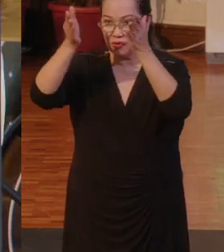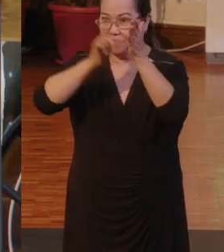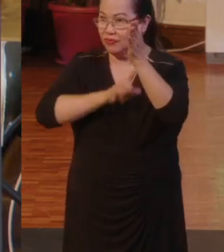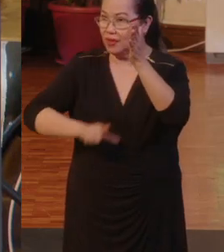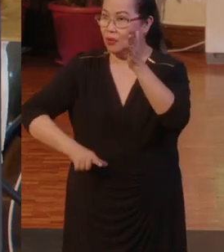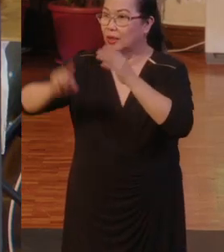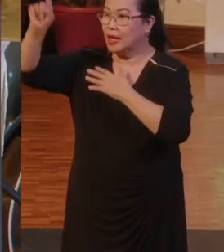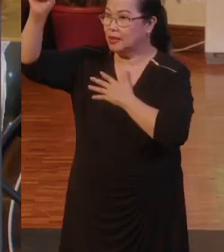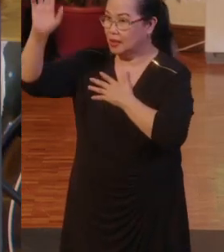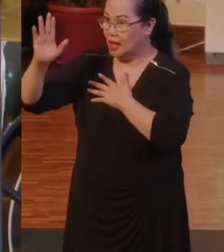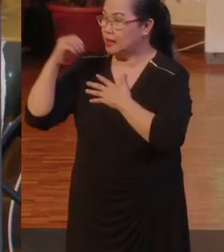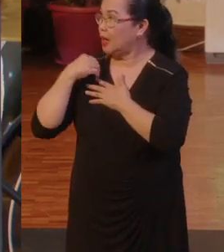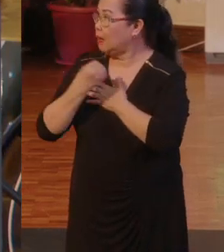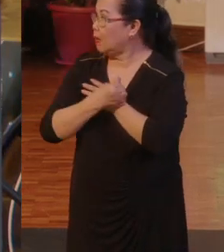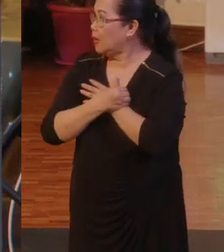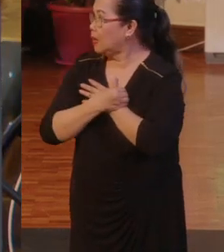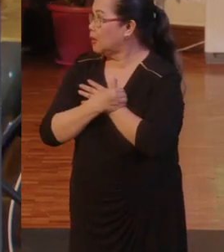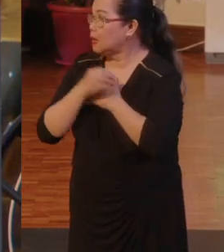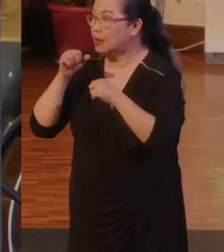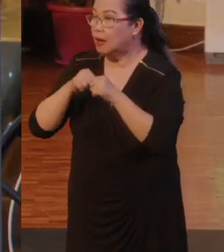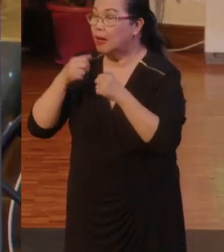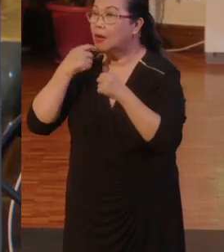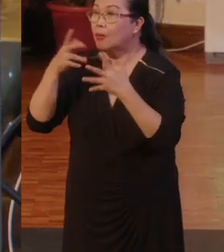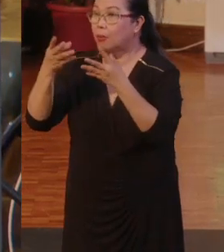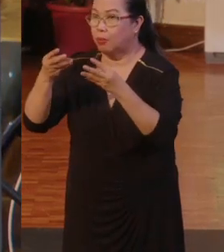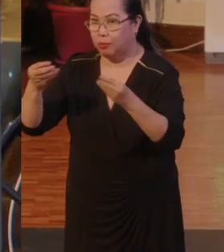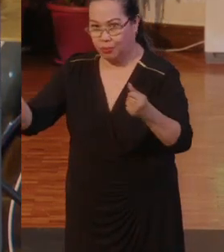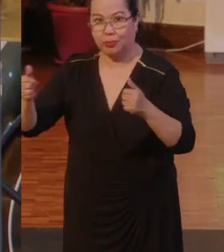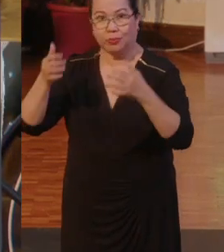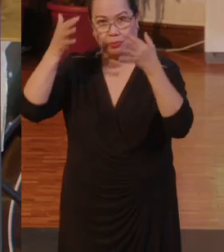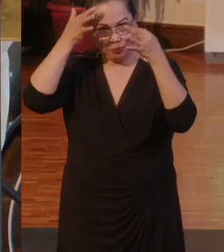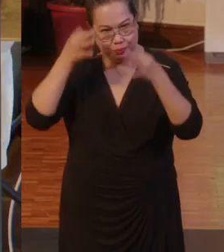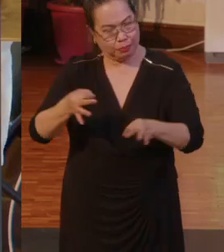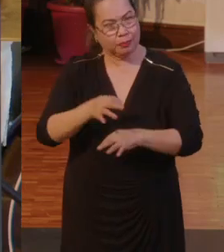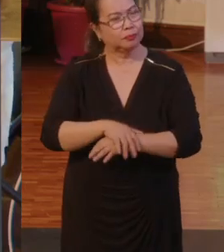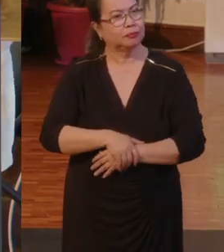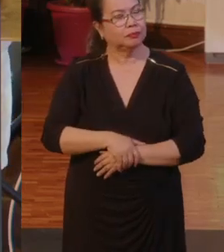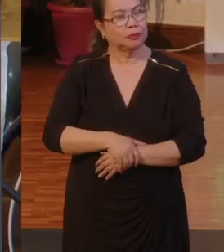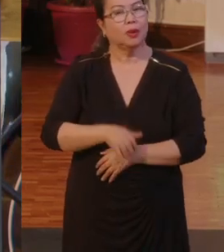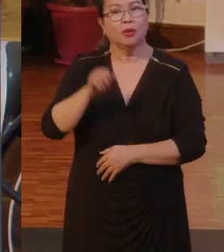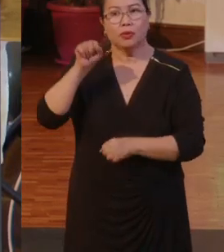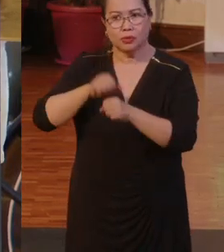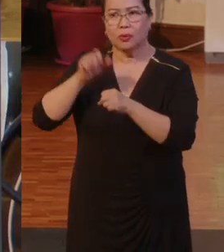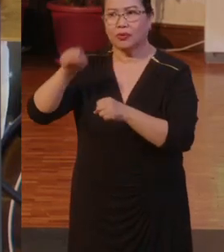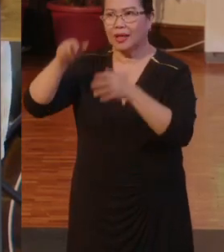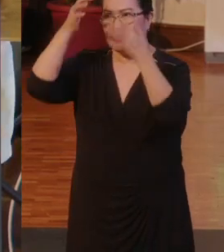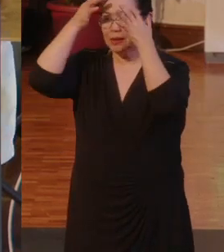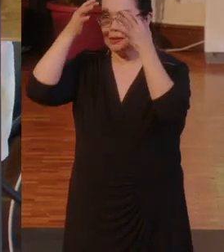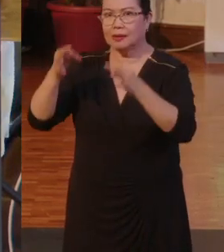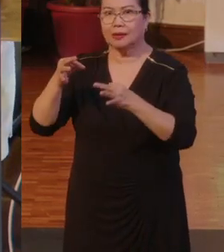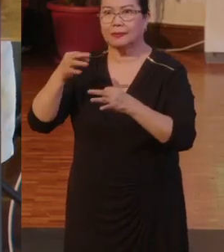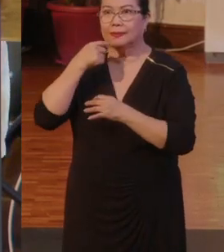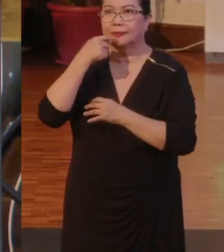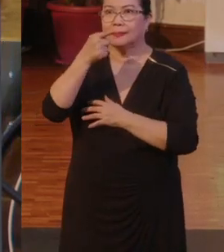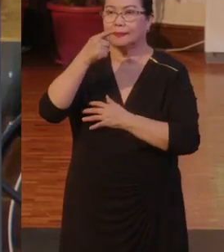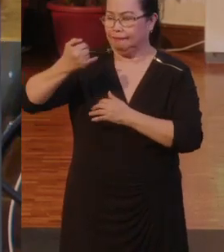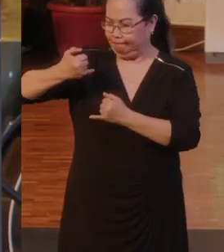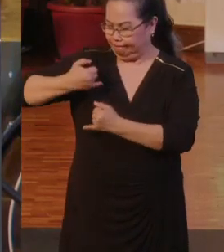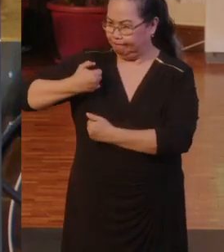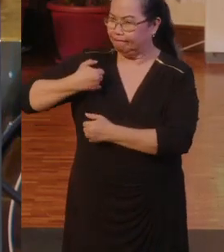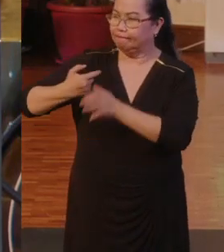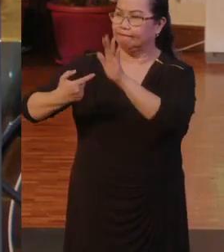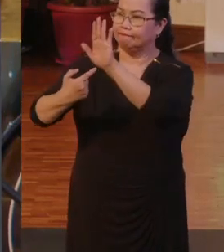against flesh and blood. Kaya kailangan natin yung armor of God. Kaya kailangan natin yung sword of the Spirit, ang salita